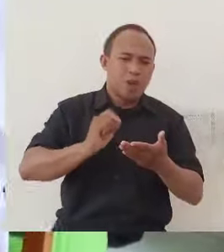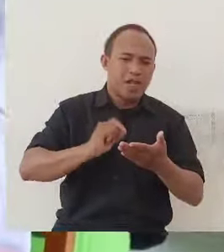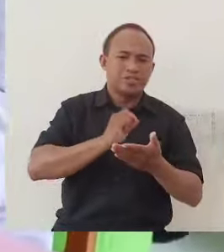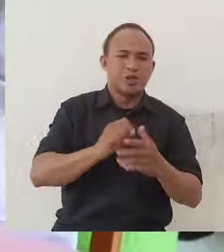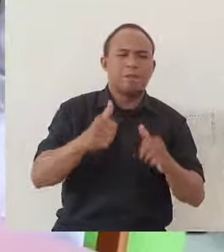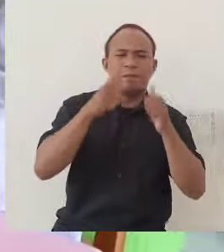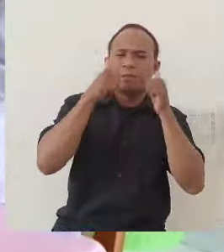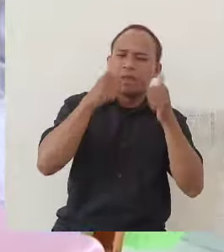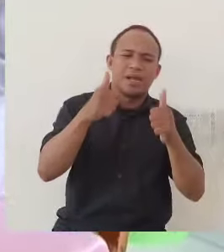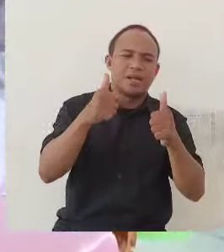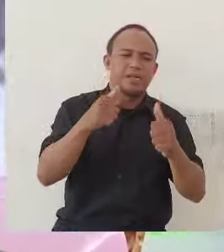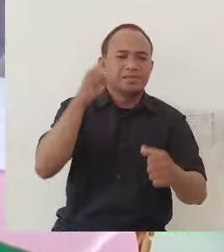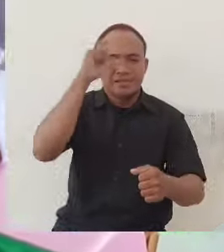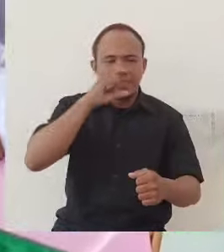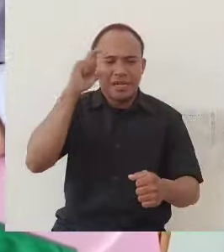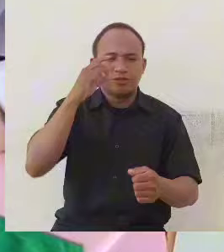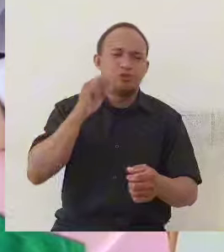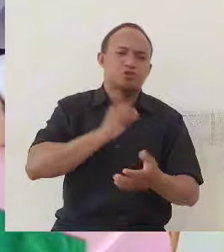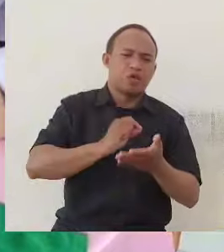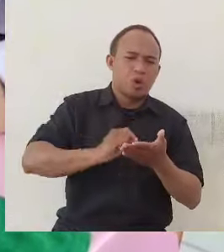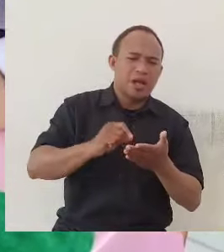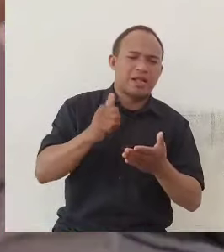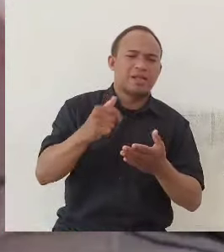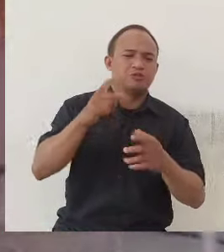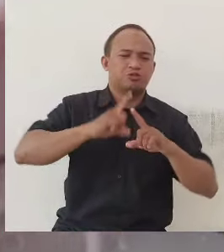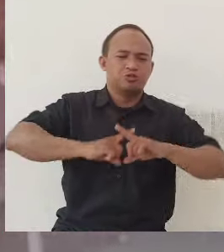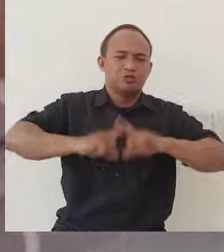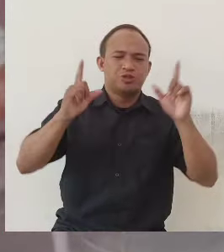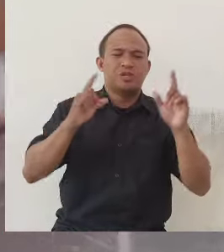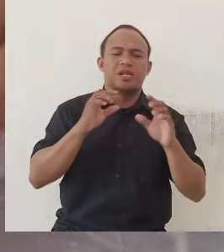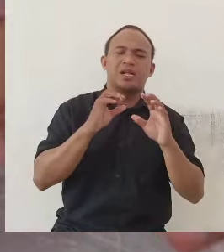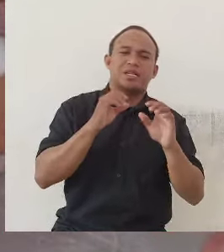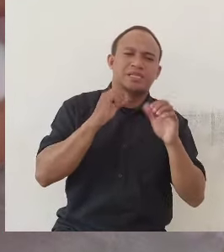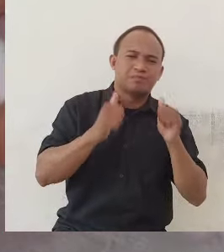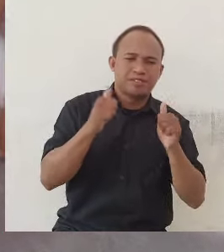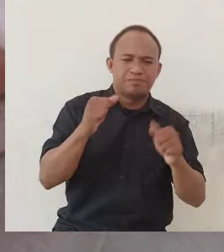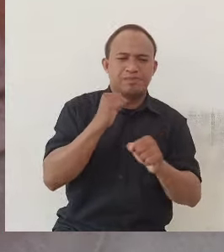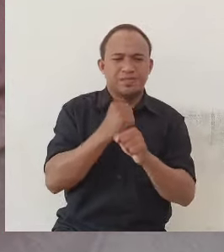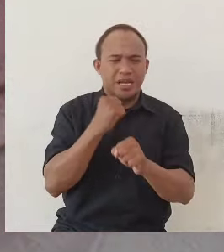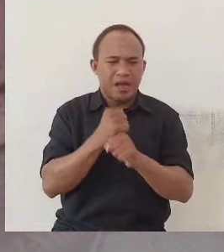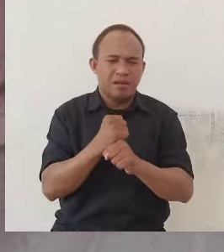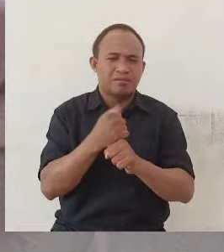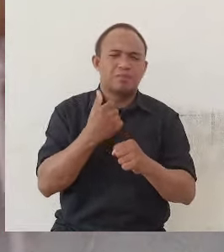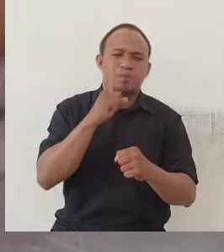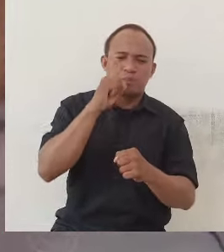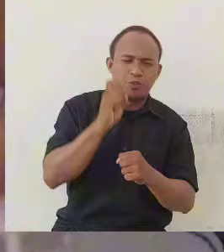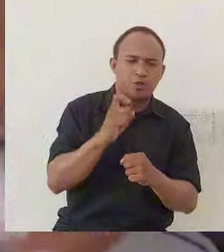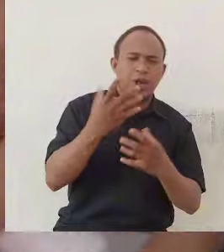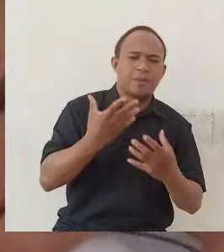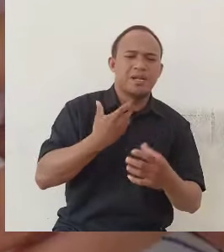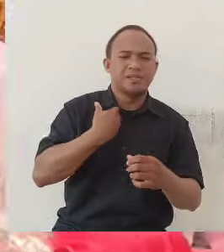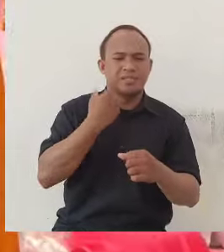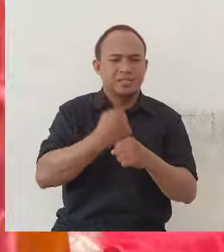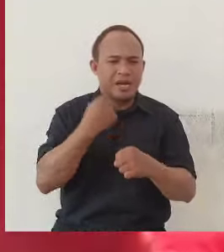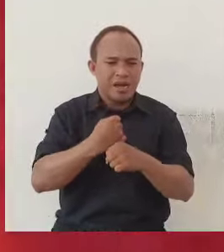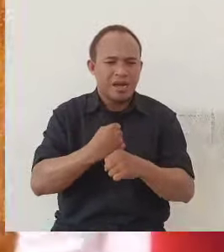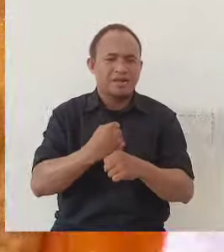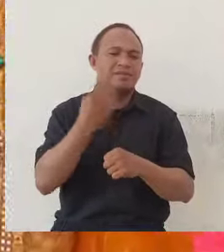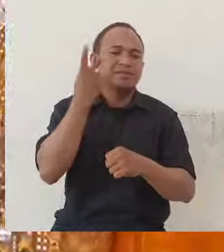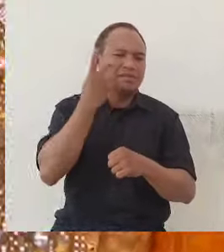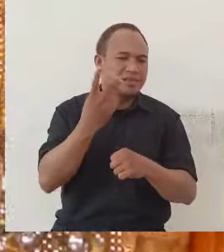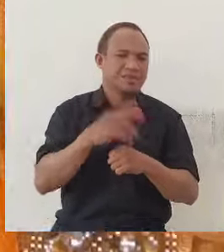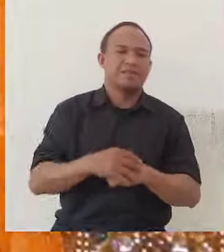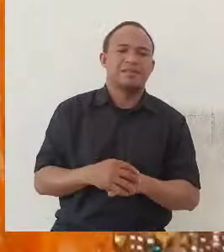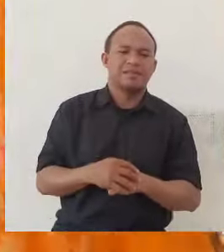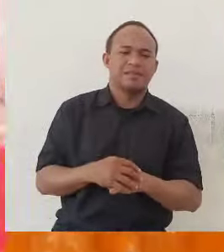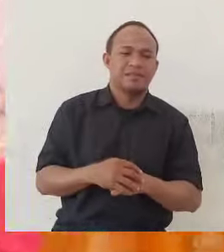Bukan persoalan mana sekolah terbaik, tapi mencari sekolah yang bisa mencetak lulusan siap bekerja sesuai kebutuhan dunia kerja